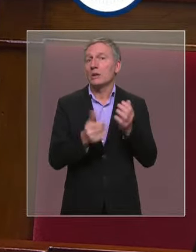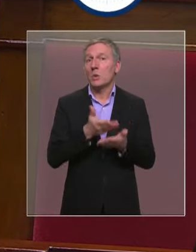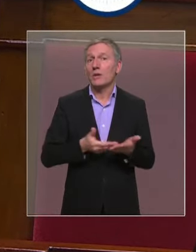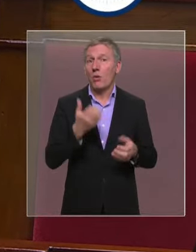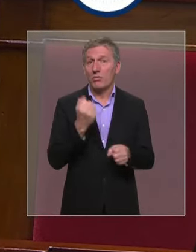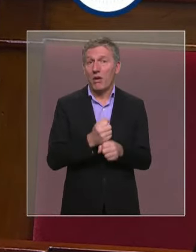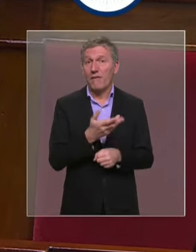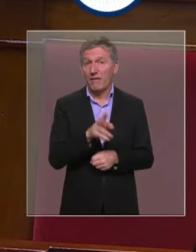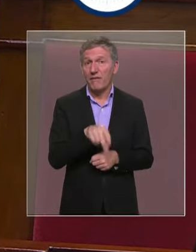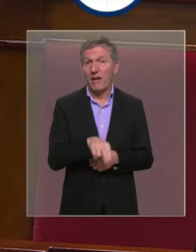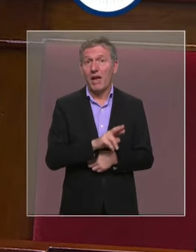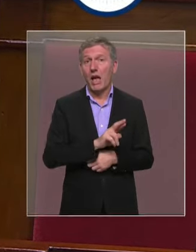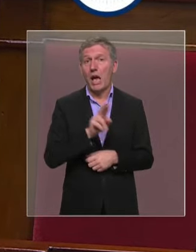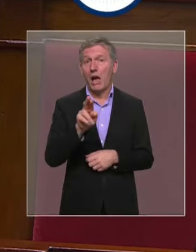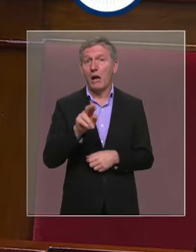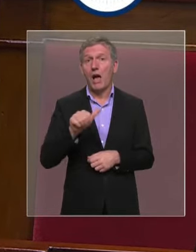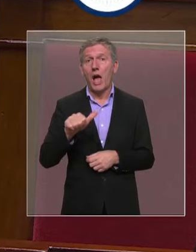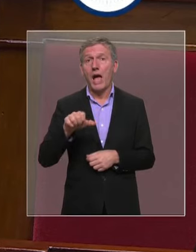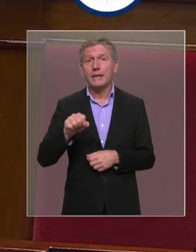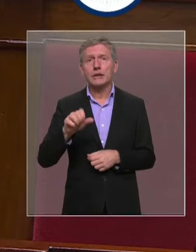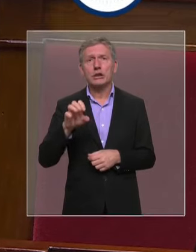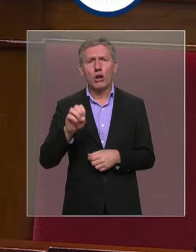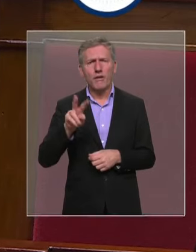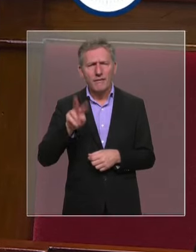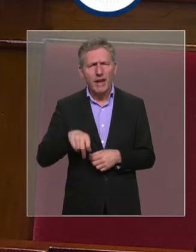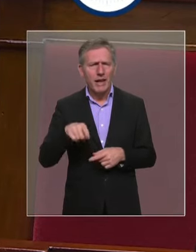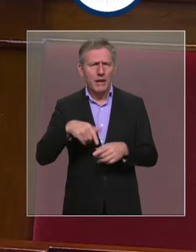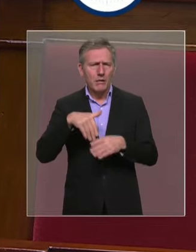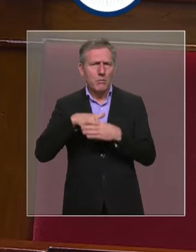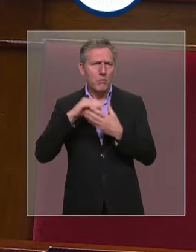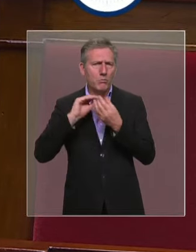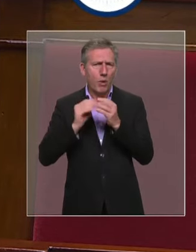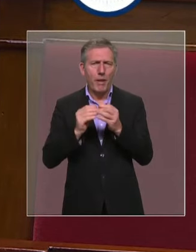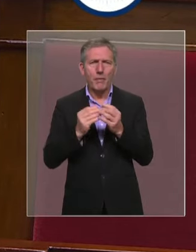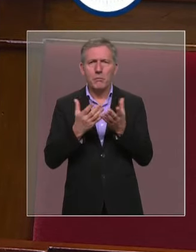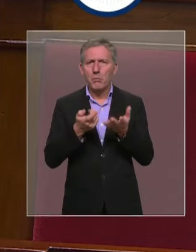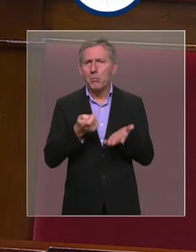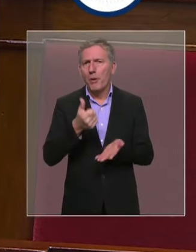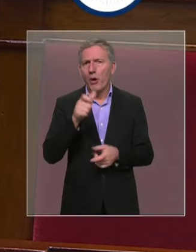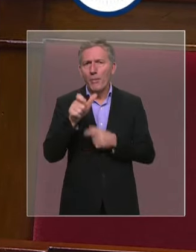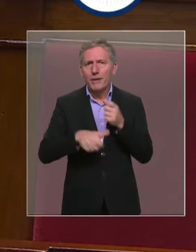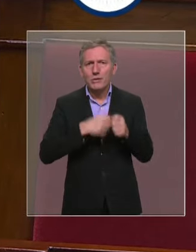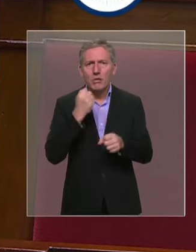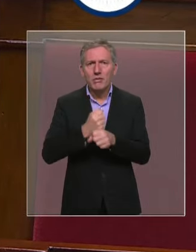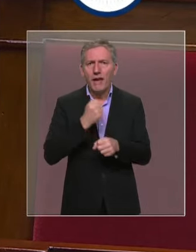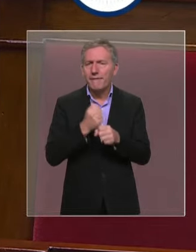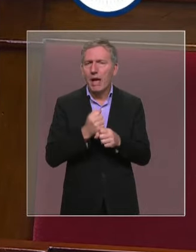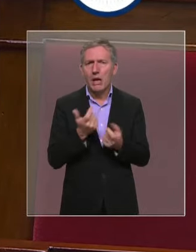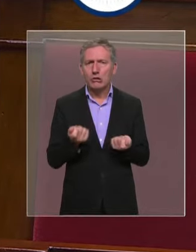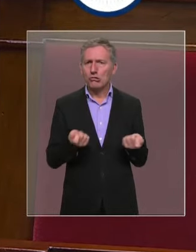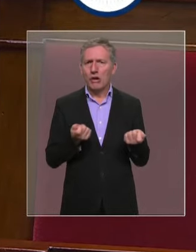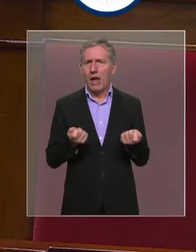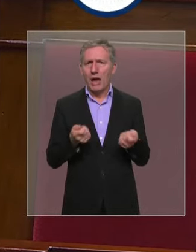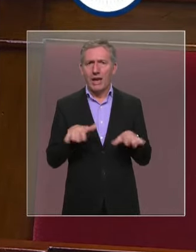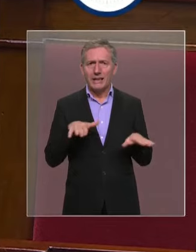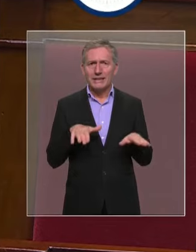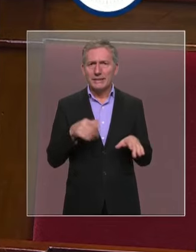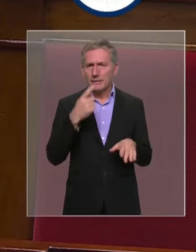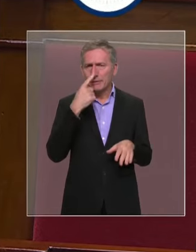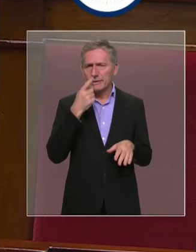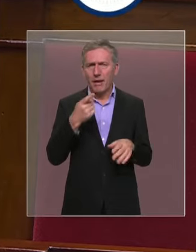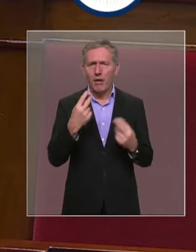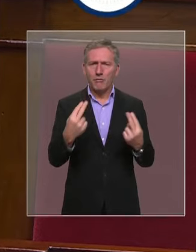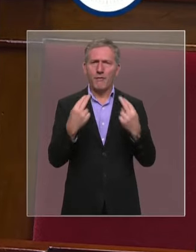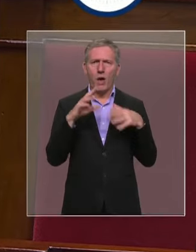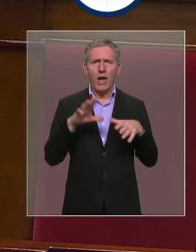rare, il faut dire que la protection de l'enfance va mal, très mal. Trop peu de travailleurs sociaux qui tiennent à bout de bras un système qui ne les considère